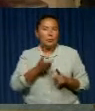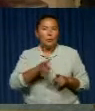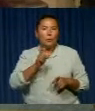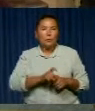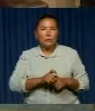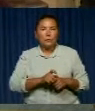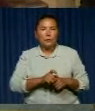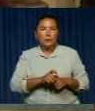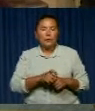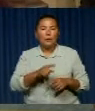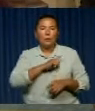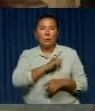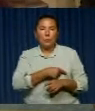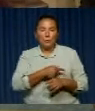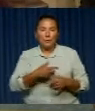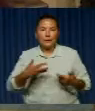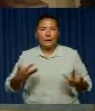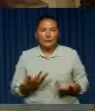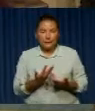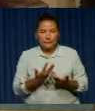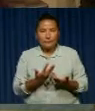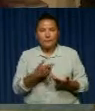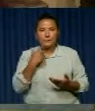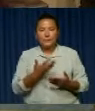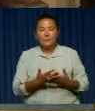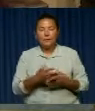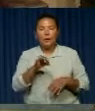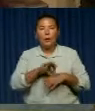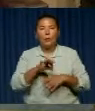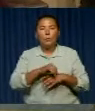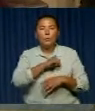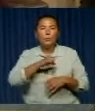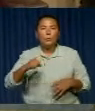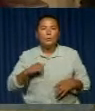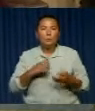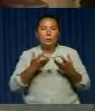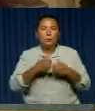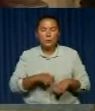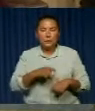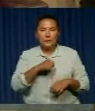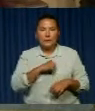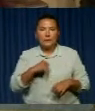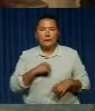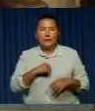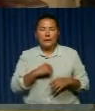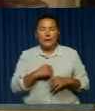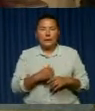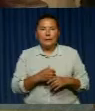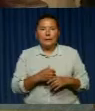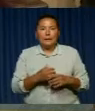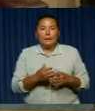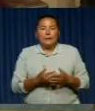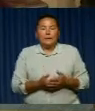көп қосалқы ауруларының көптігінен ауру өзінің өршітіп, өзінің асқындырып алуының